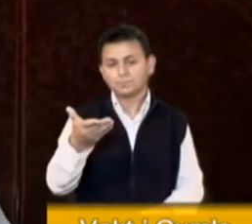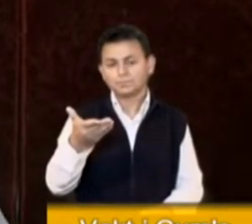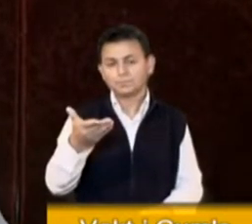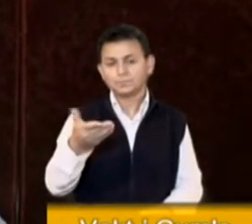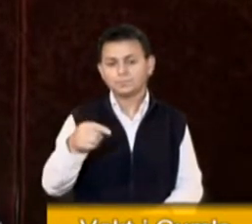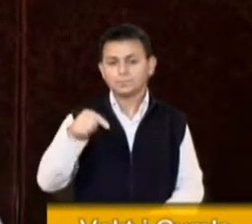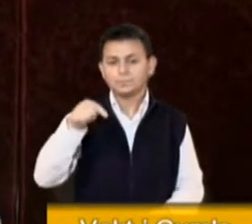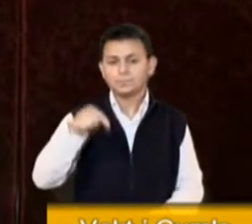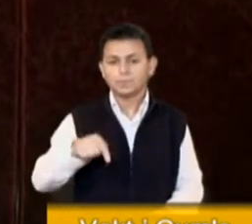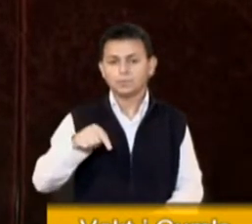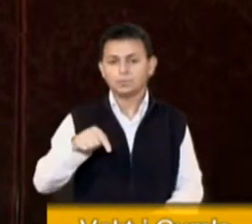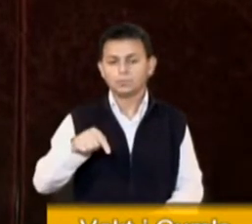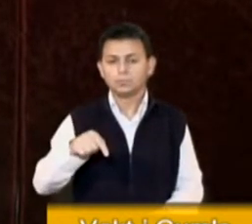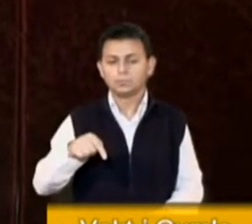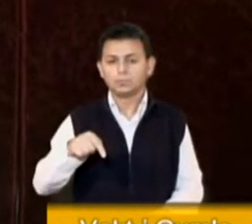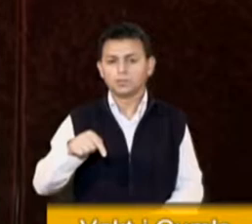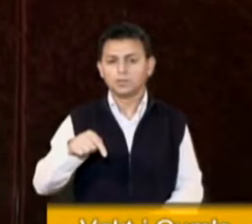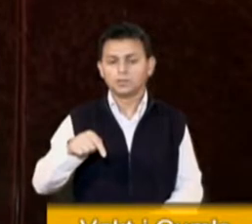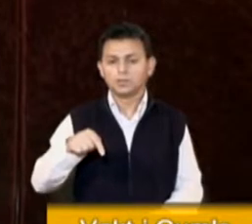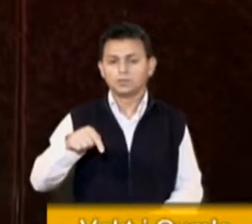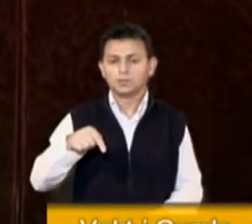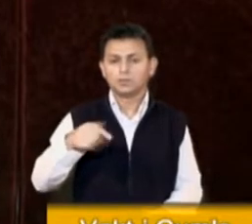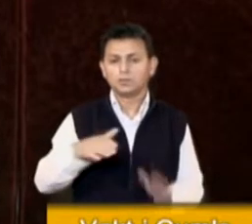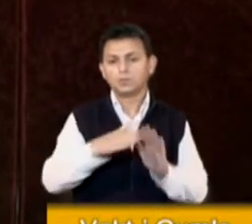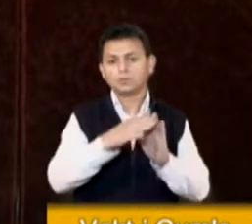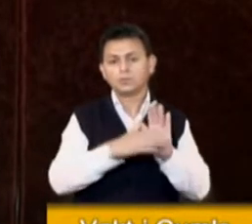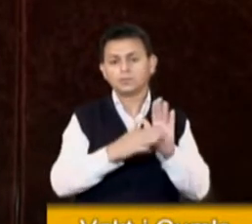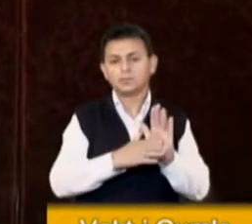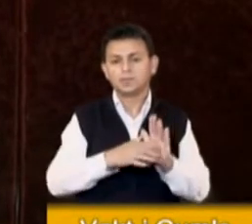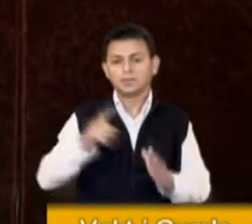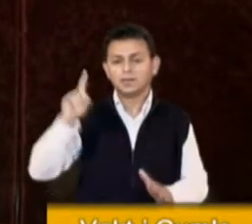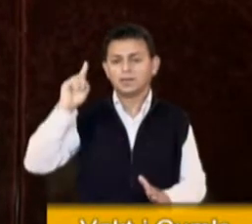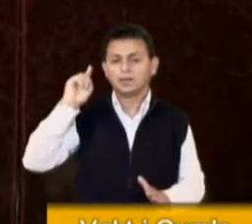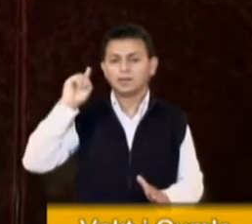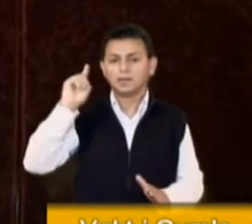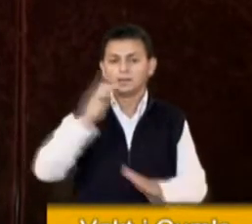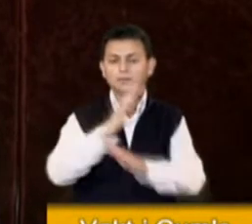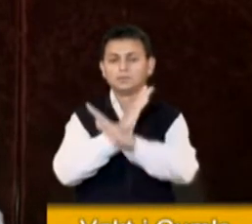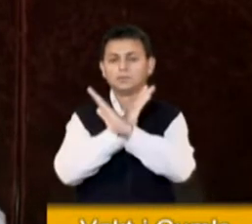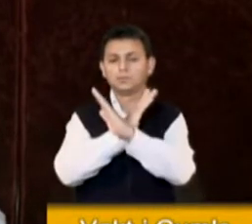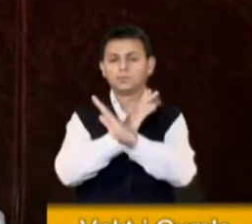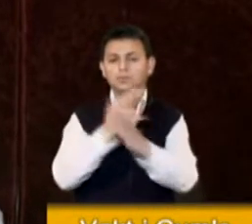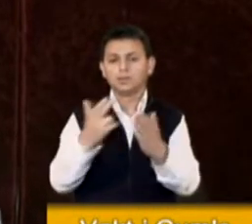Muhterem müminler, Allahu Zülcelal Kur'an-ı Kerim'de Kehf suresinde